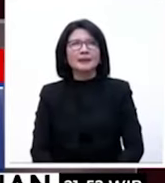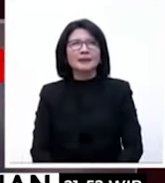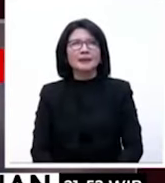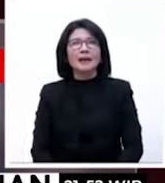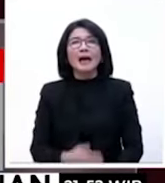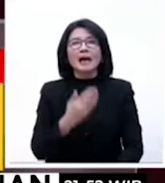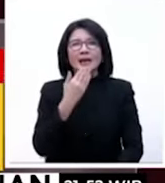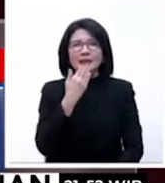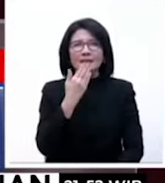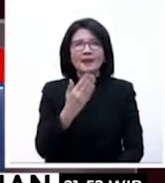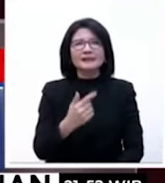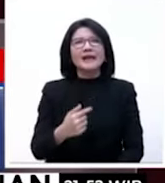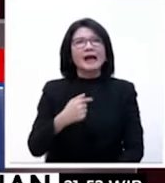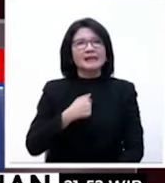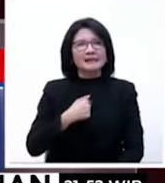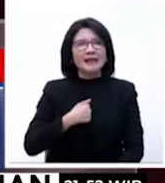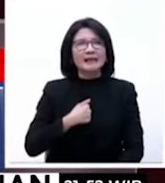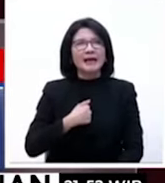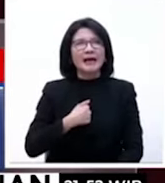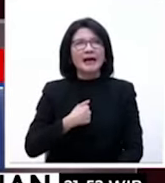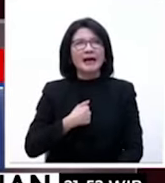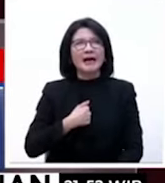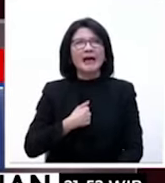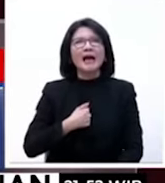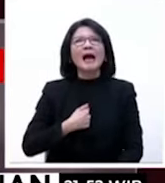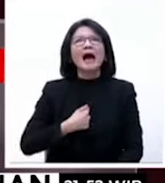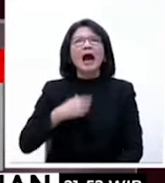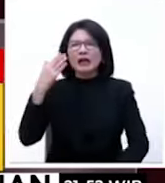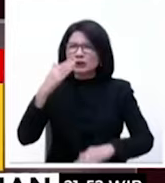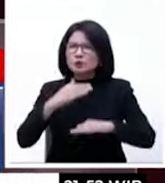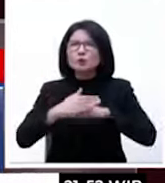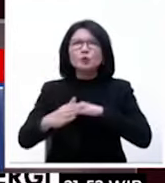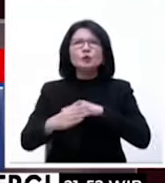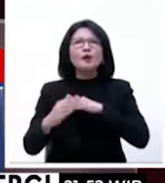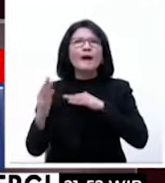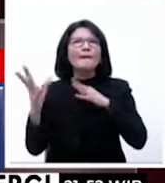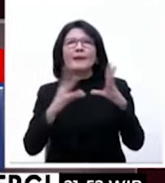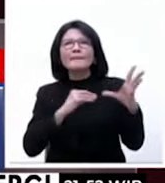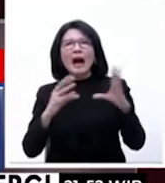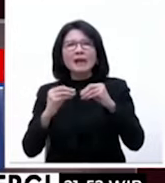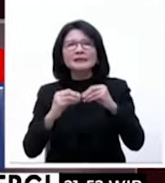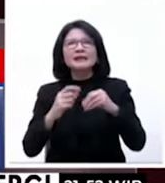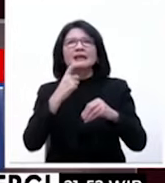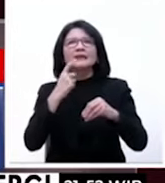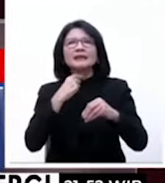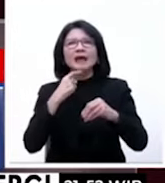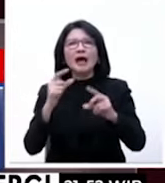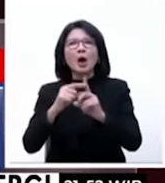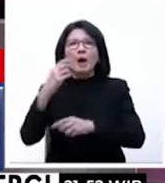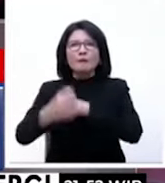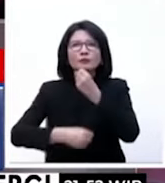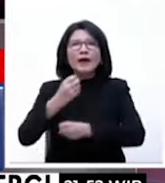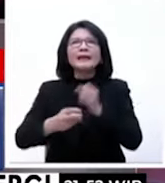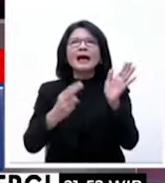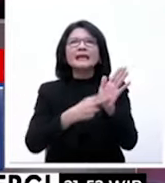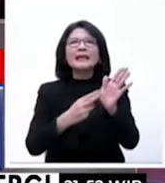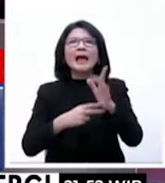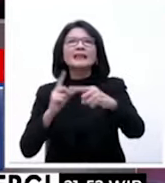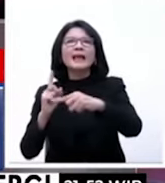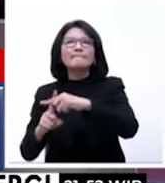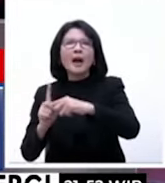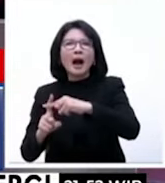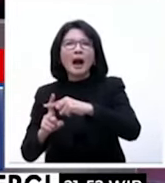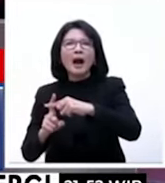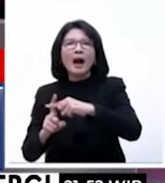Baik terima kasih saya tidak akan pernah bosan-bosan membahas hilirisasi dengan hilirisasi kita